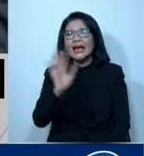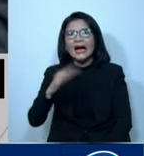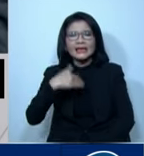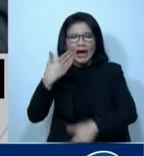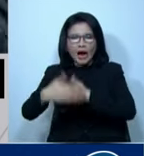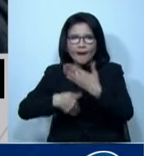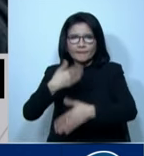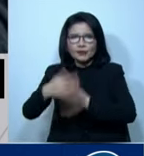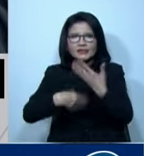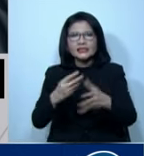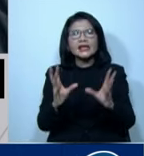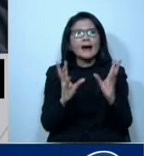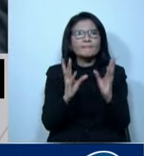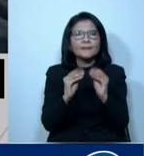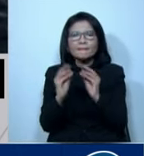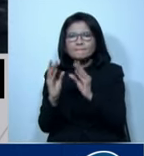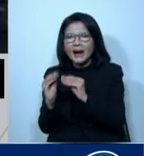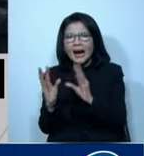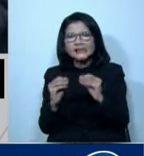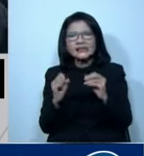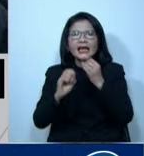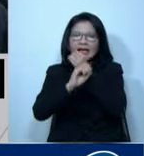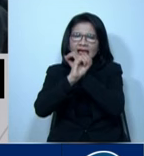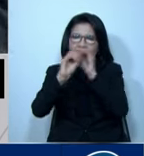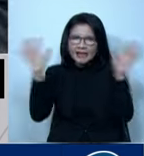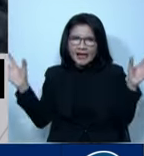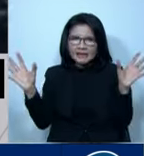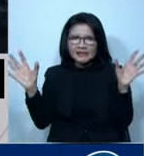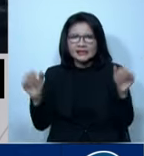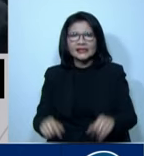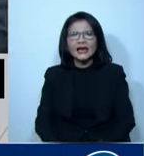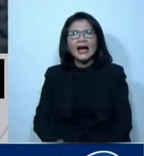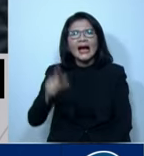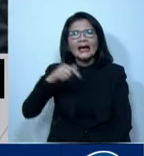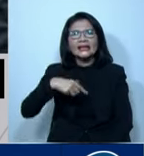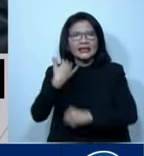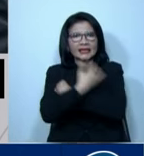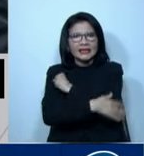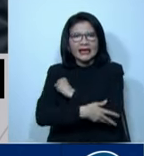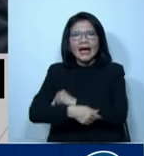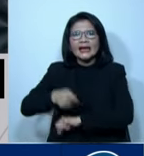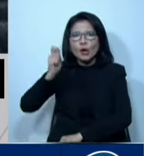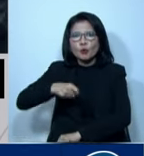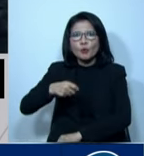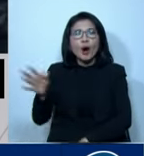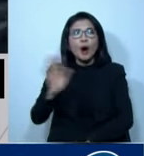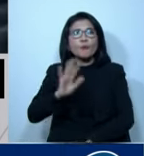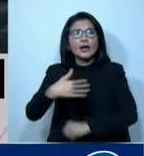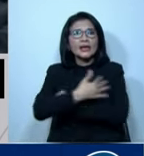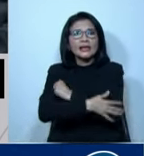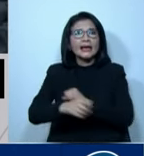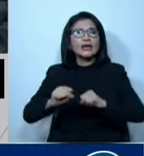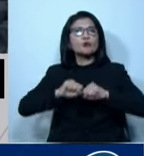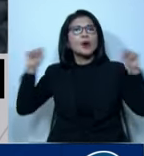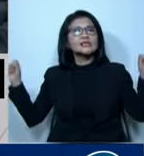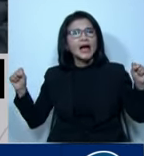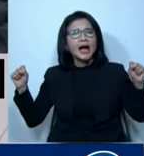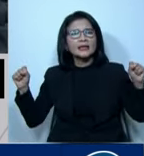proses pembahasan yang komprehensif yang memberikan ruang kepada publik. Ini negara hukum, bukan negara kekuasaan. Dalam negara